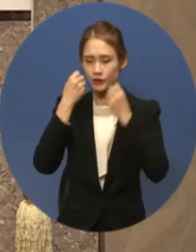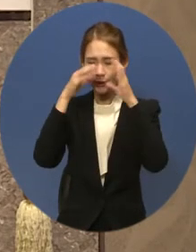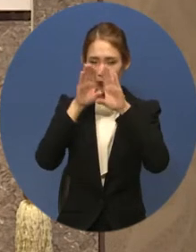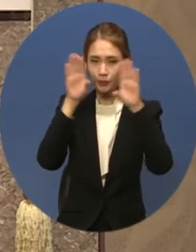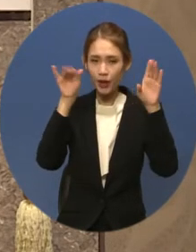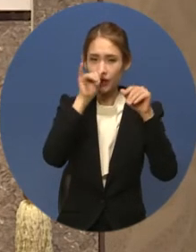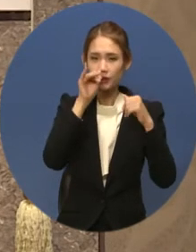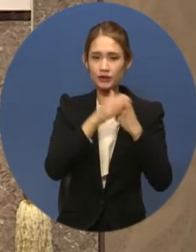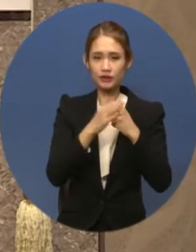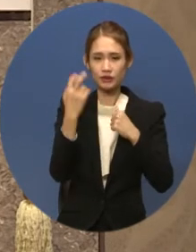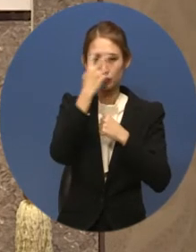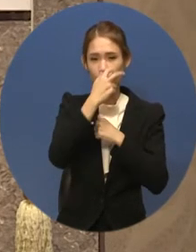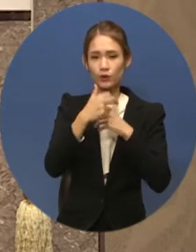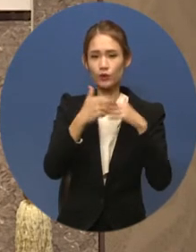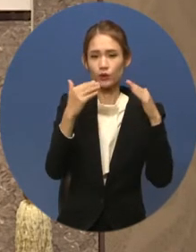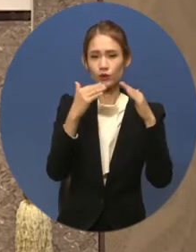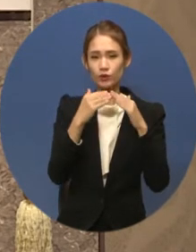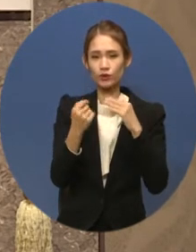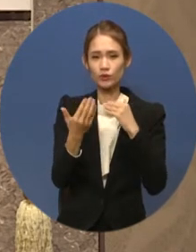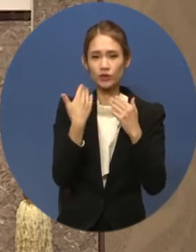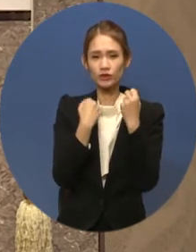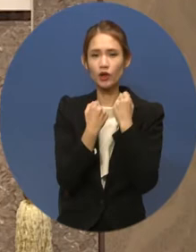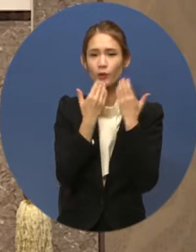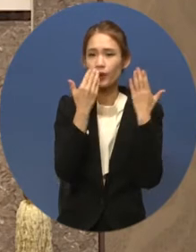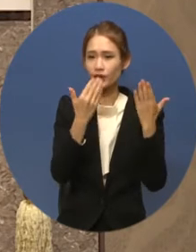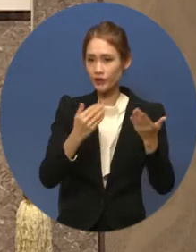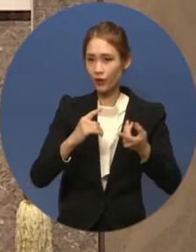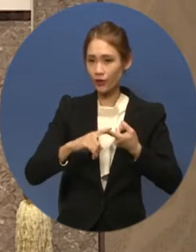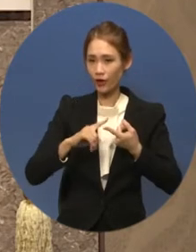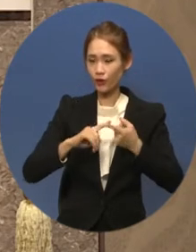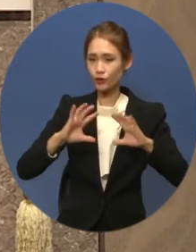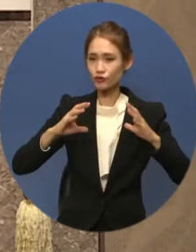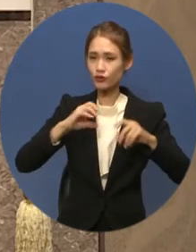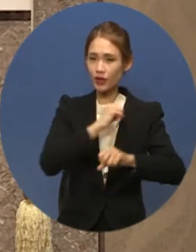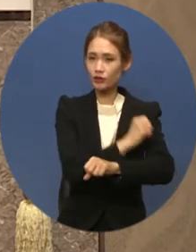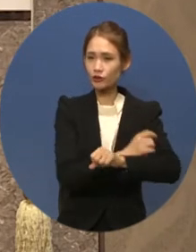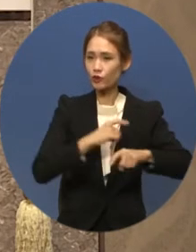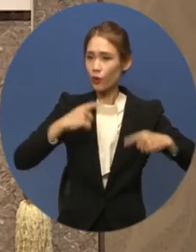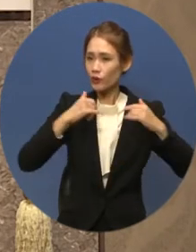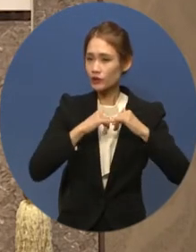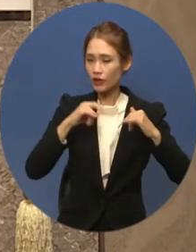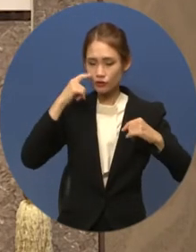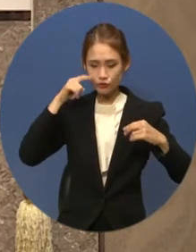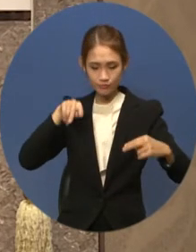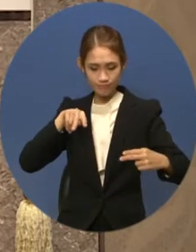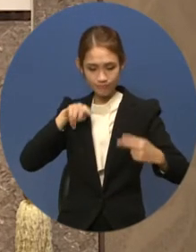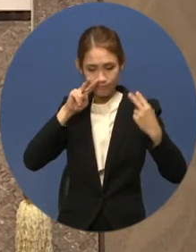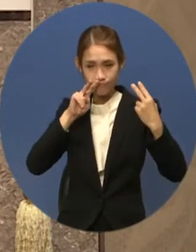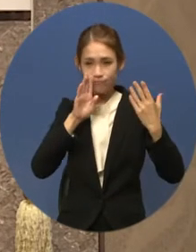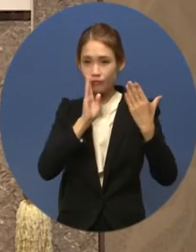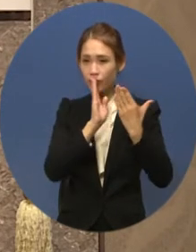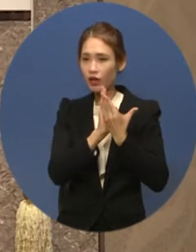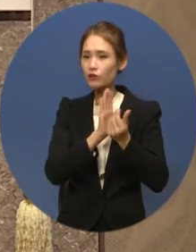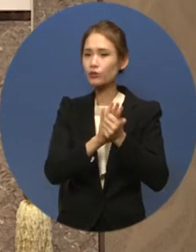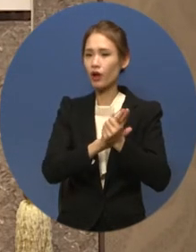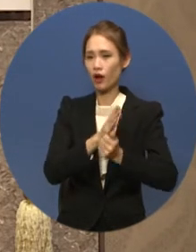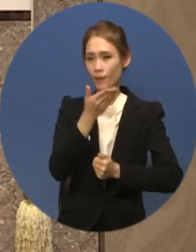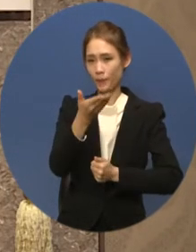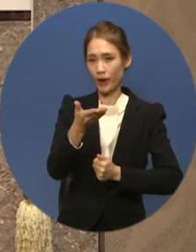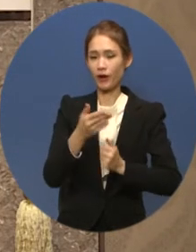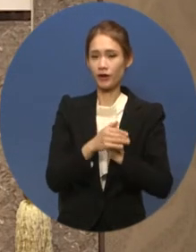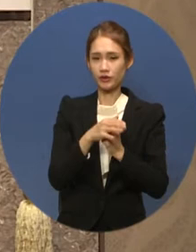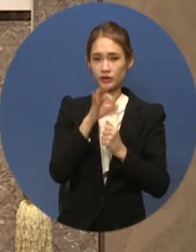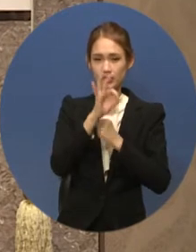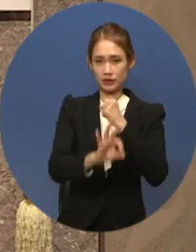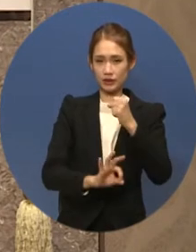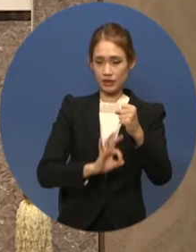요양원 같은 경우에는 아까 말씀드렸듯이 저희가 국가유공자의 눈높이에 맞추고 있기 때문에 지난 10년 동안